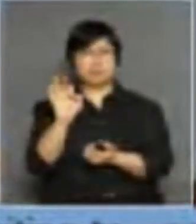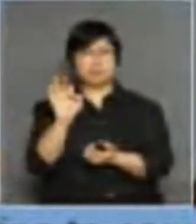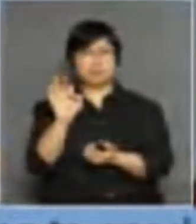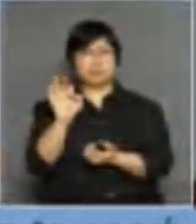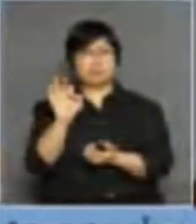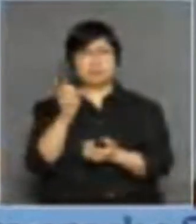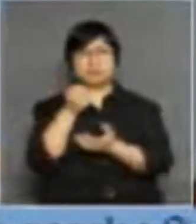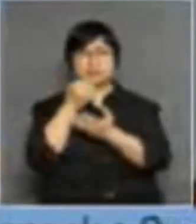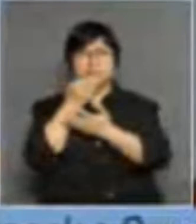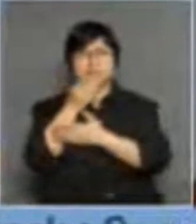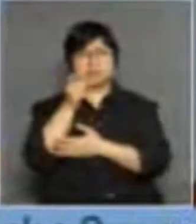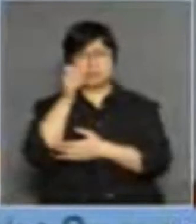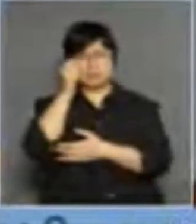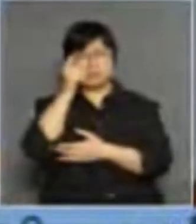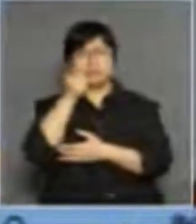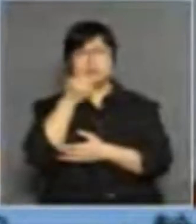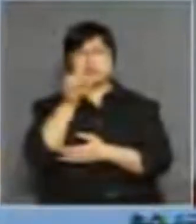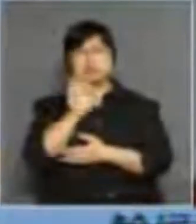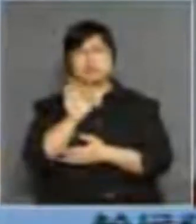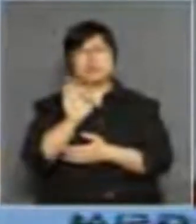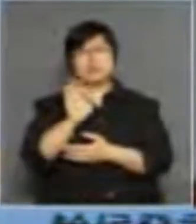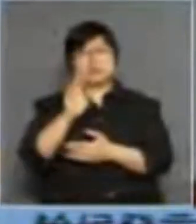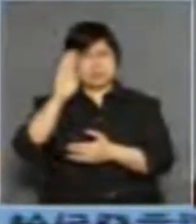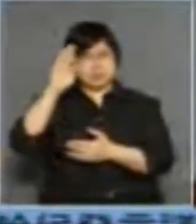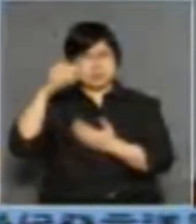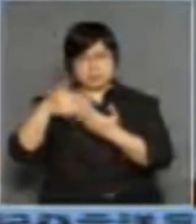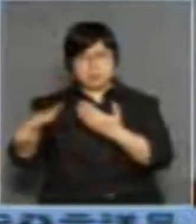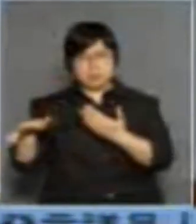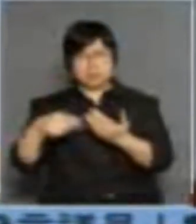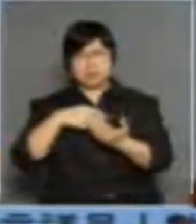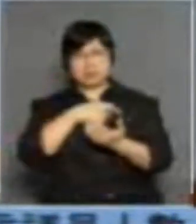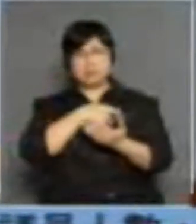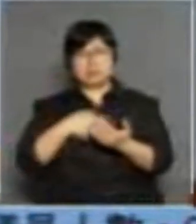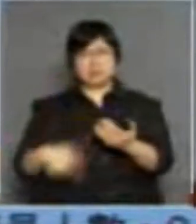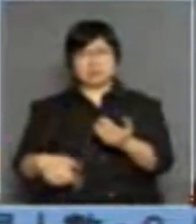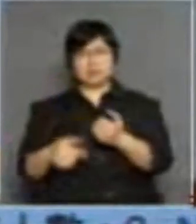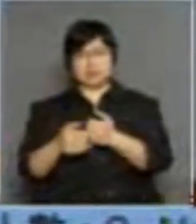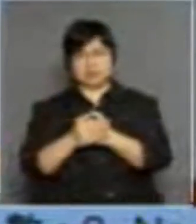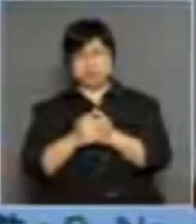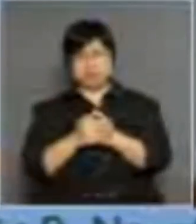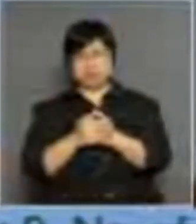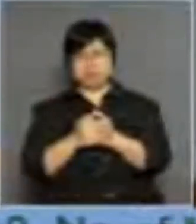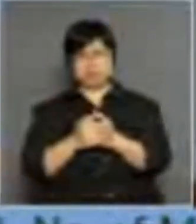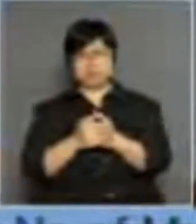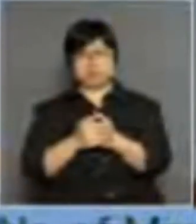意見，我希望呢個其他議員咧係能夠